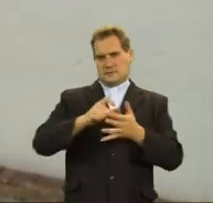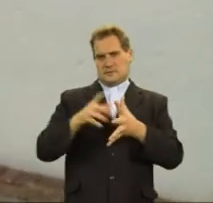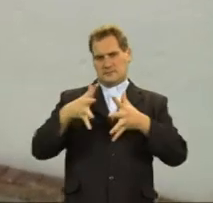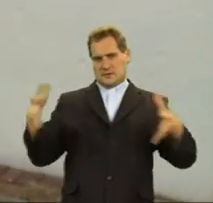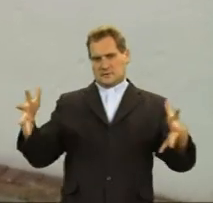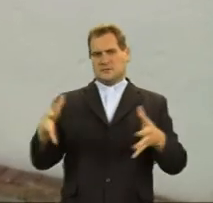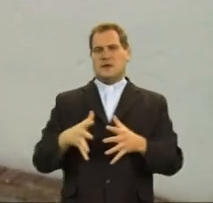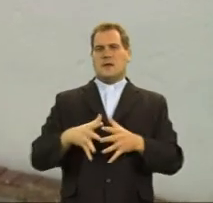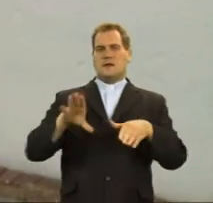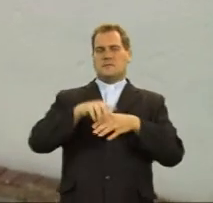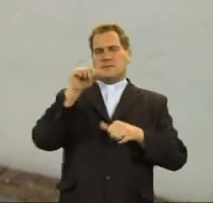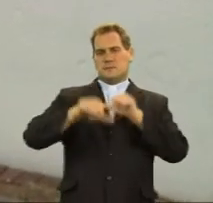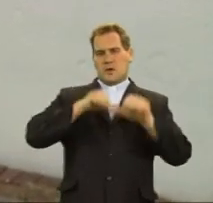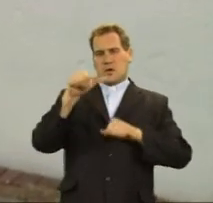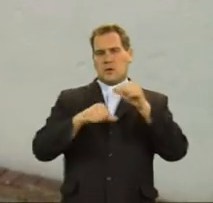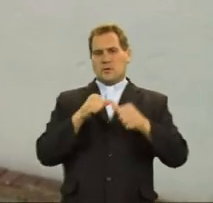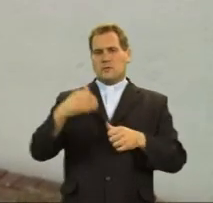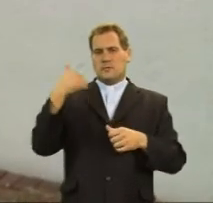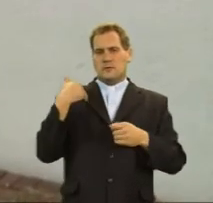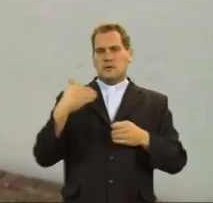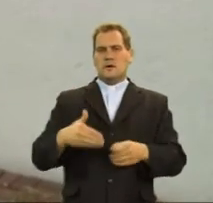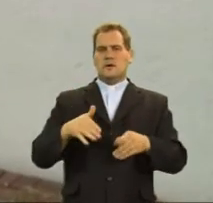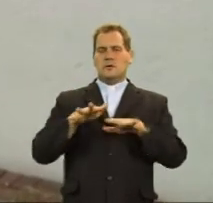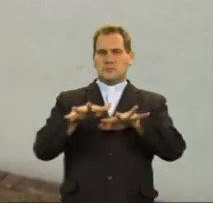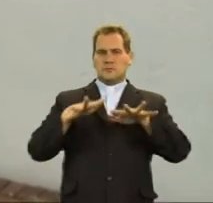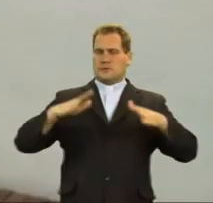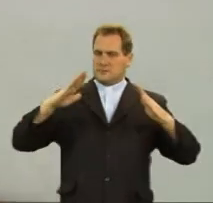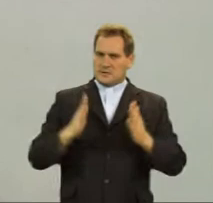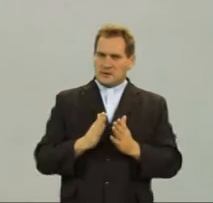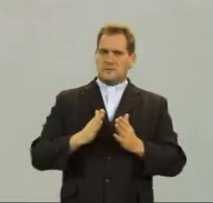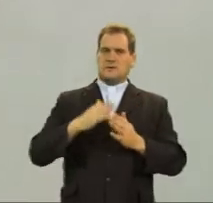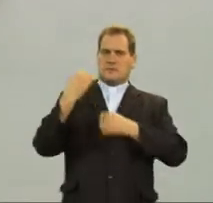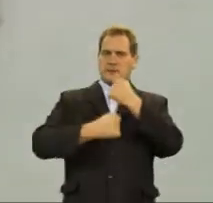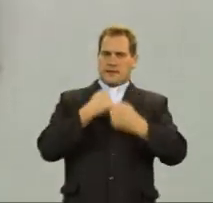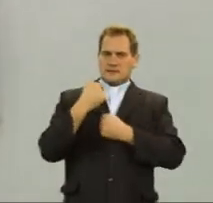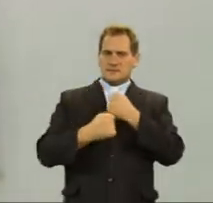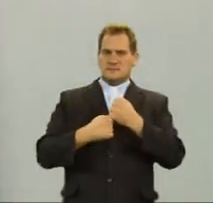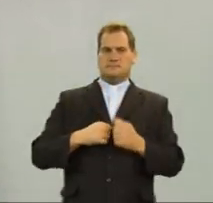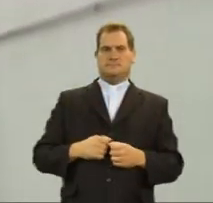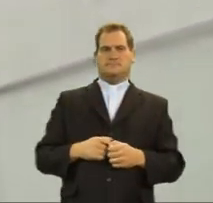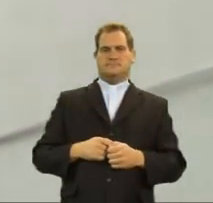tym w tym roku na obiekcie przeprowadzono szereg innych, mniejszych prac remontowych.